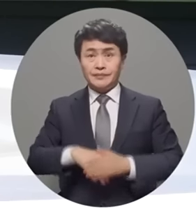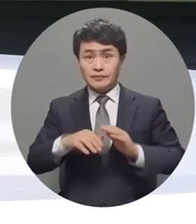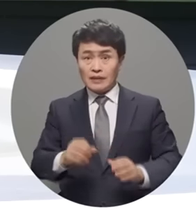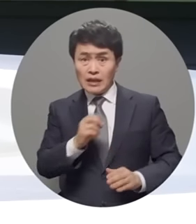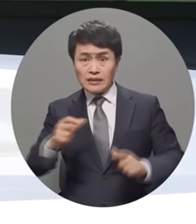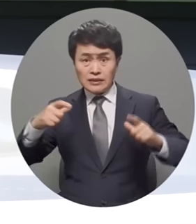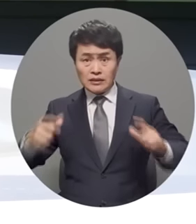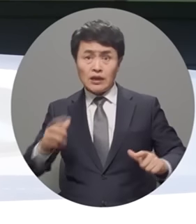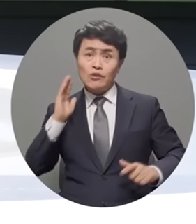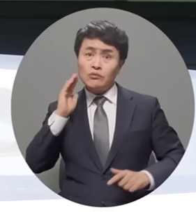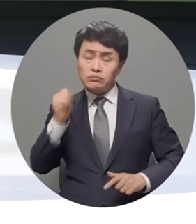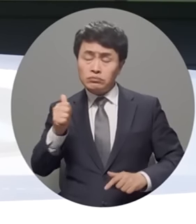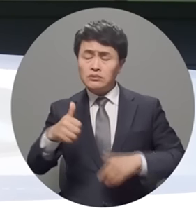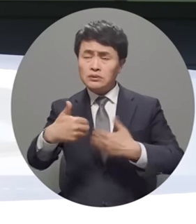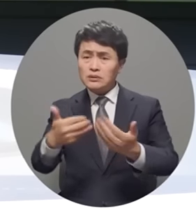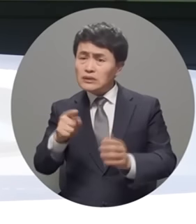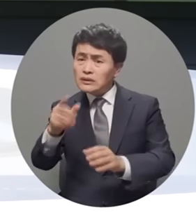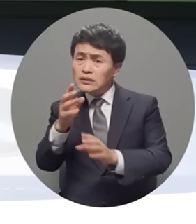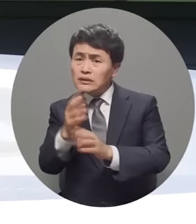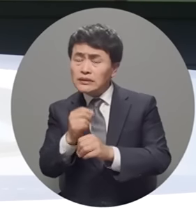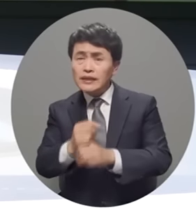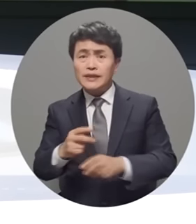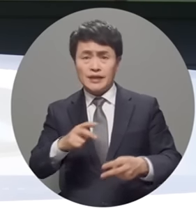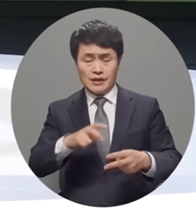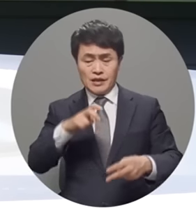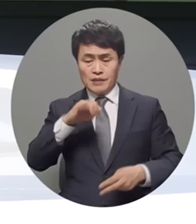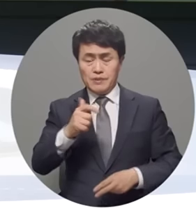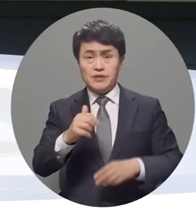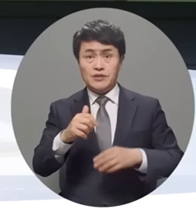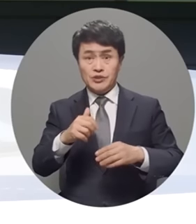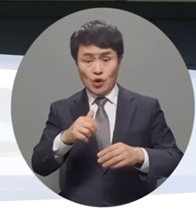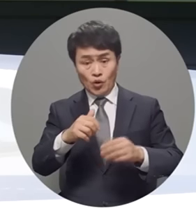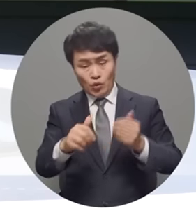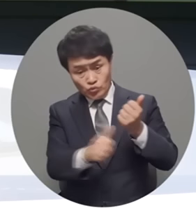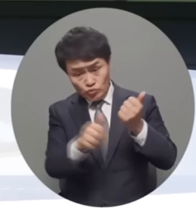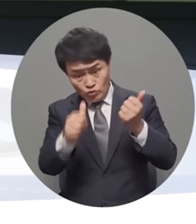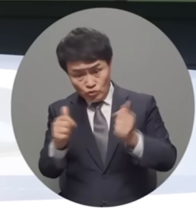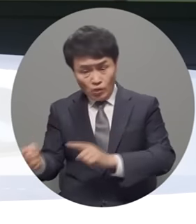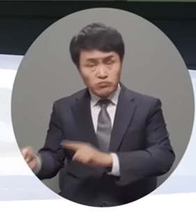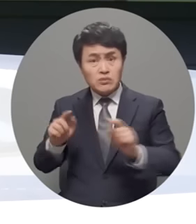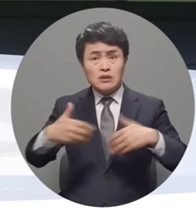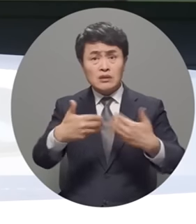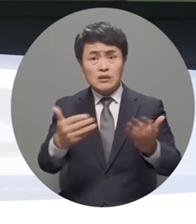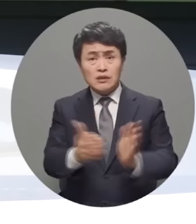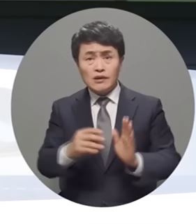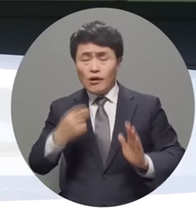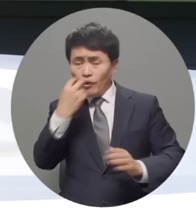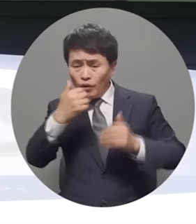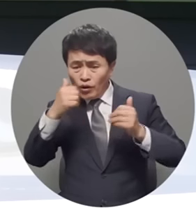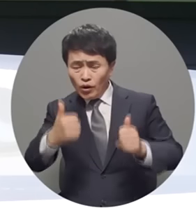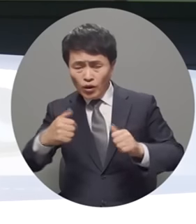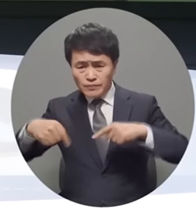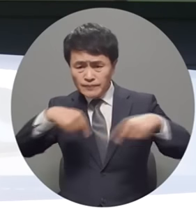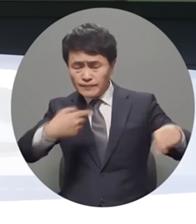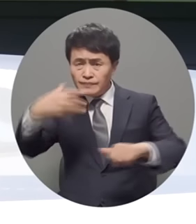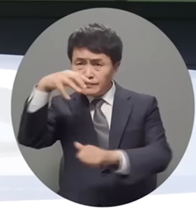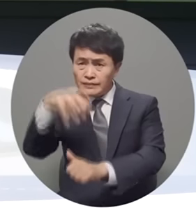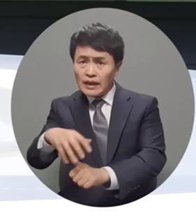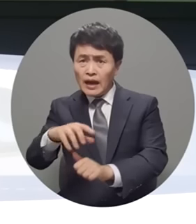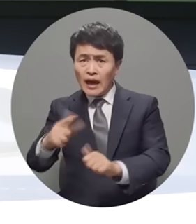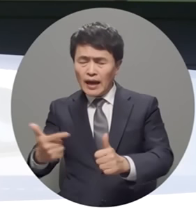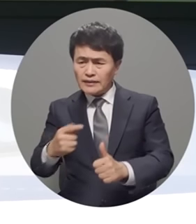야권은 대통령실이 이 시점에 민정수석실을 부활시키려는 것은 검찰 등 사정기관을 통제하려는 것 아니냐고